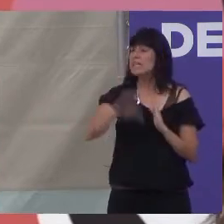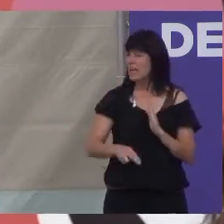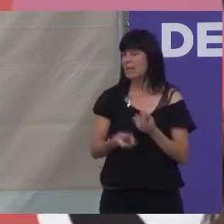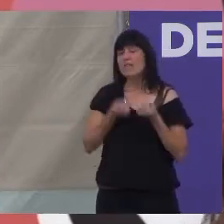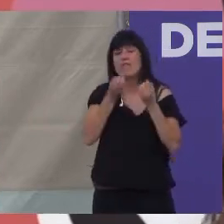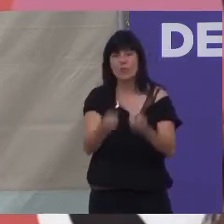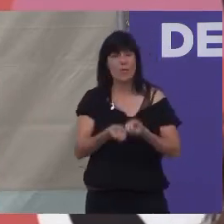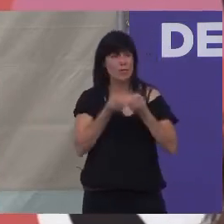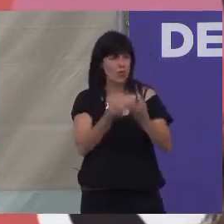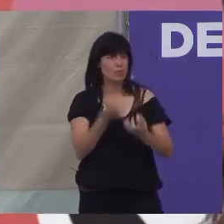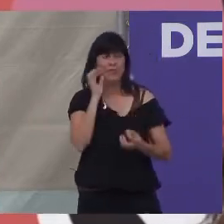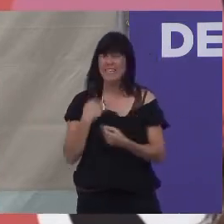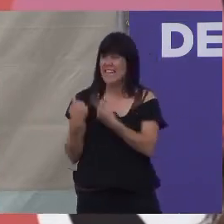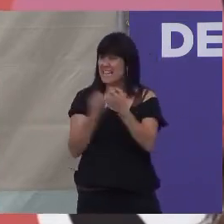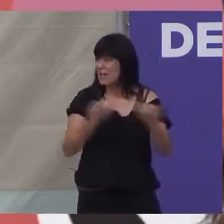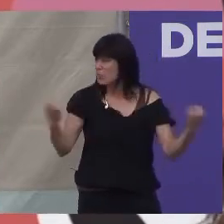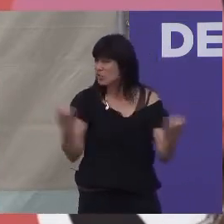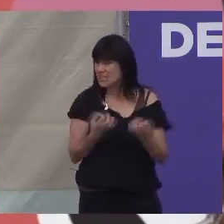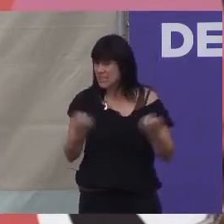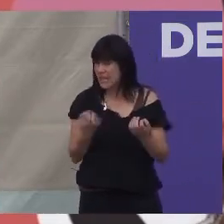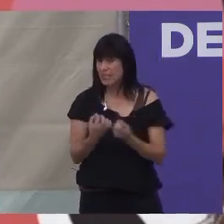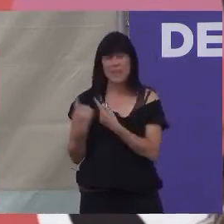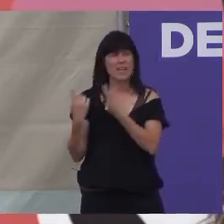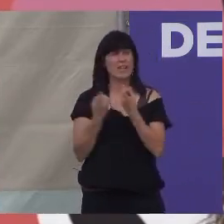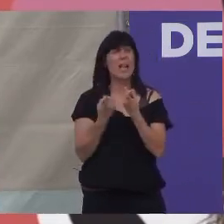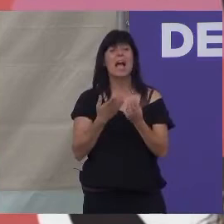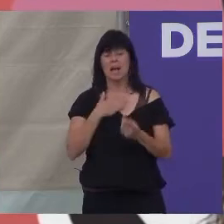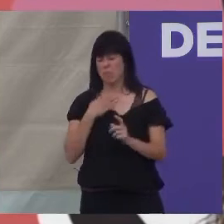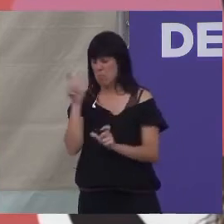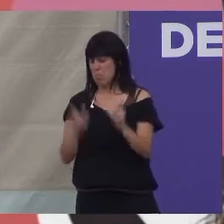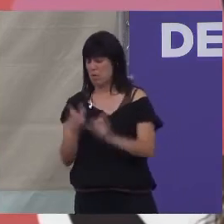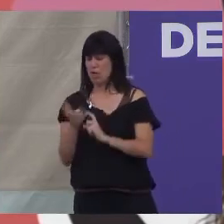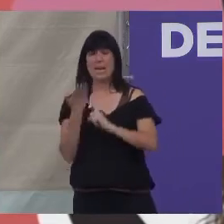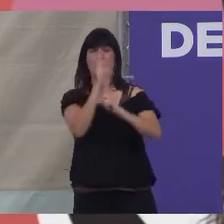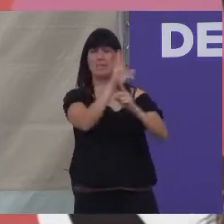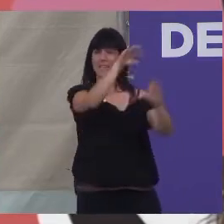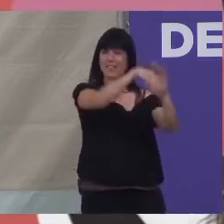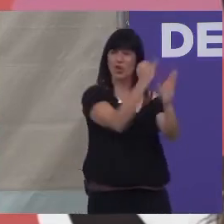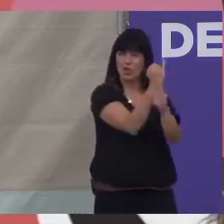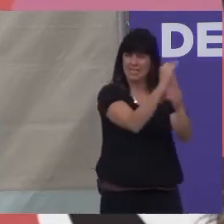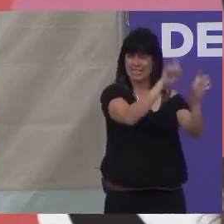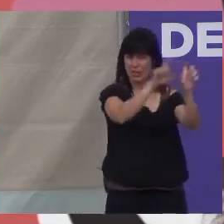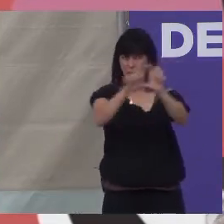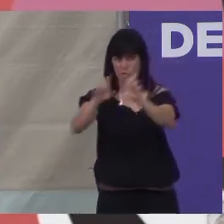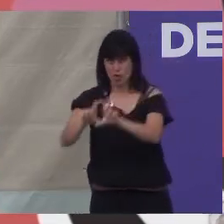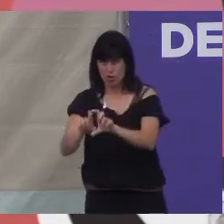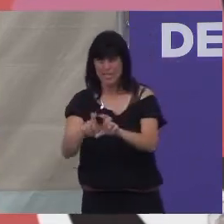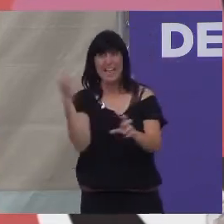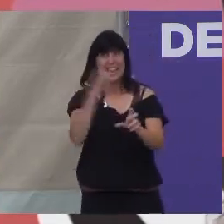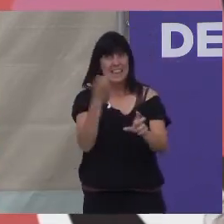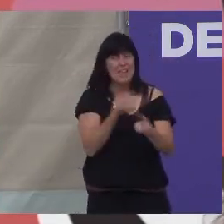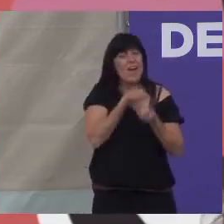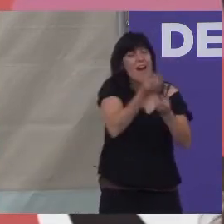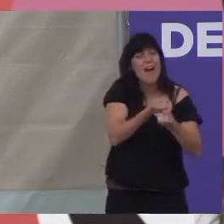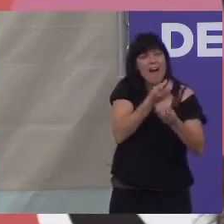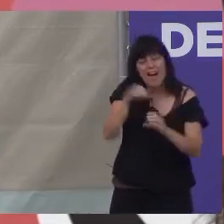informació. Necessitem d'una manera àgil i completa que els nostres representants en les institucions que fan el que fan saber el que fan els nostres